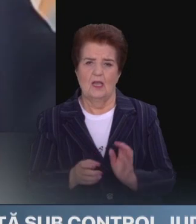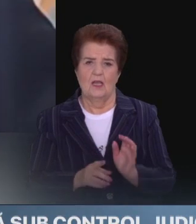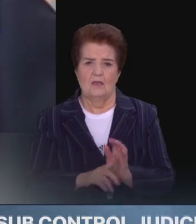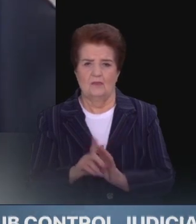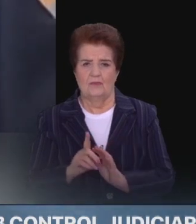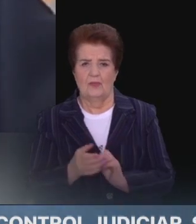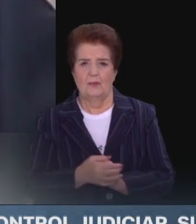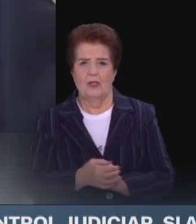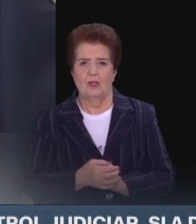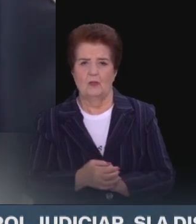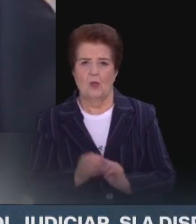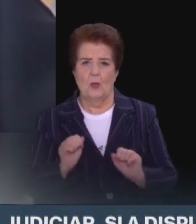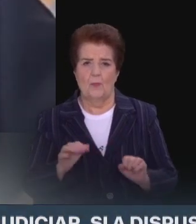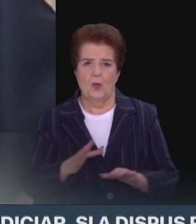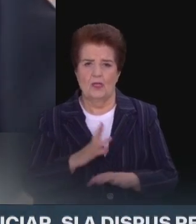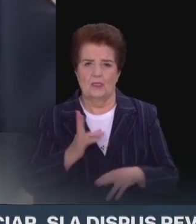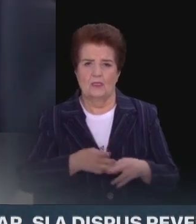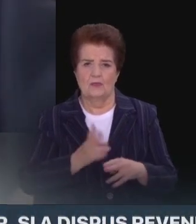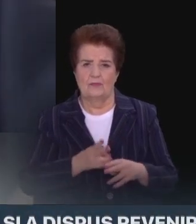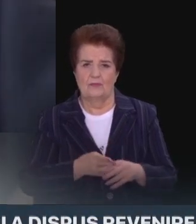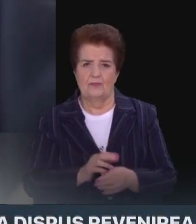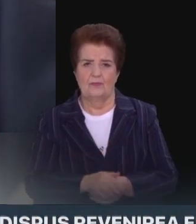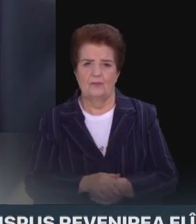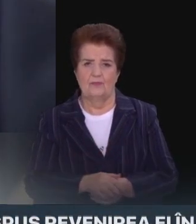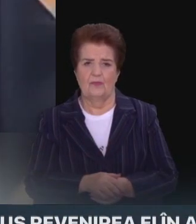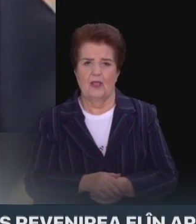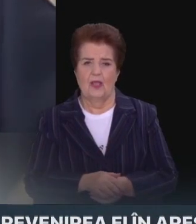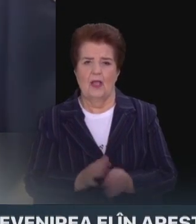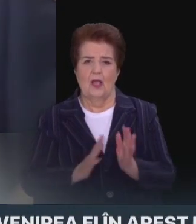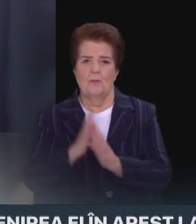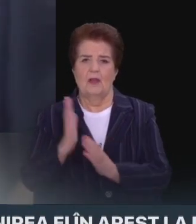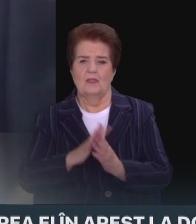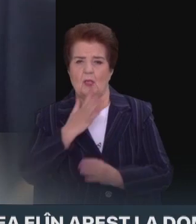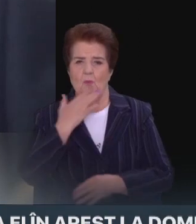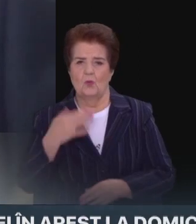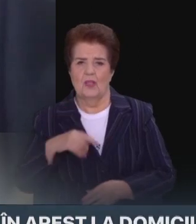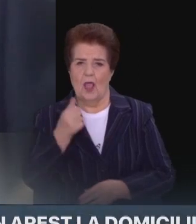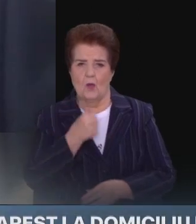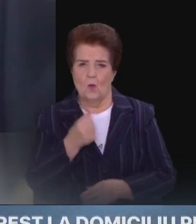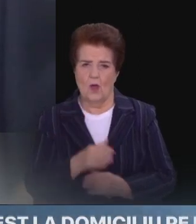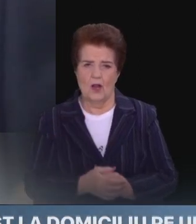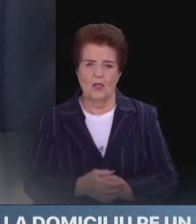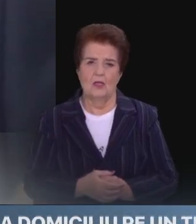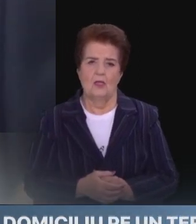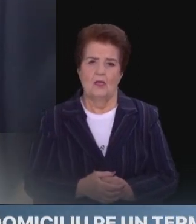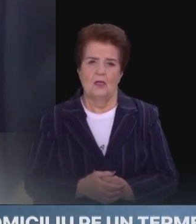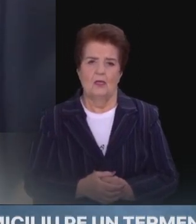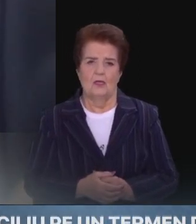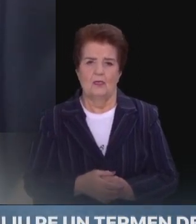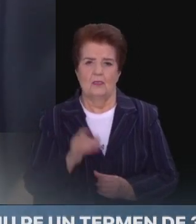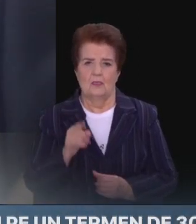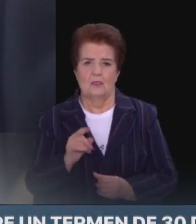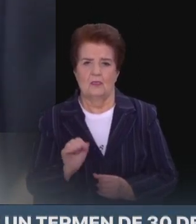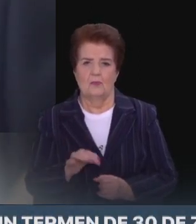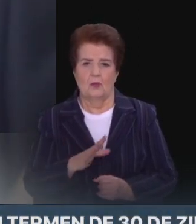sporite, pot să afecteze plantele multianuale și respectiv ele vor